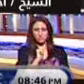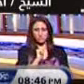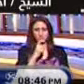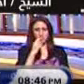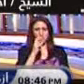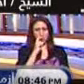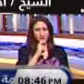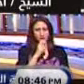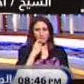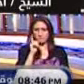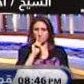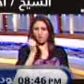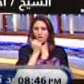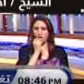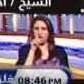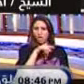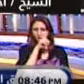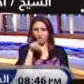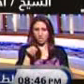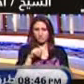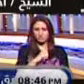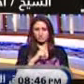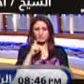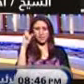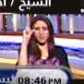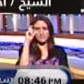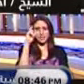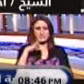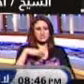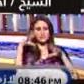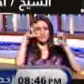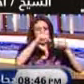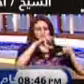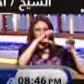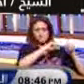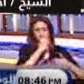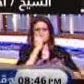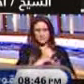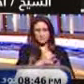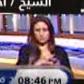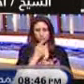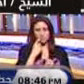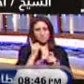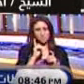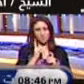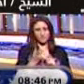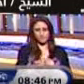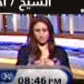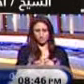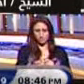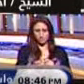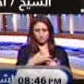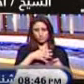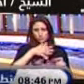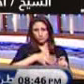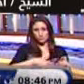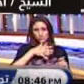تماما. في حاله من حالات الهيمنه على المساجد وعلى الائمه، في حاله من حالات الترهيب لبعض الائمه حتى